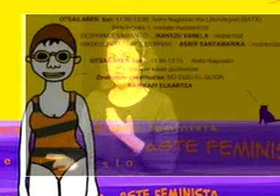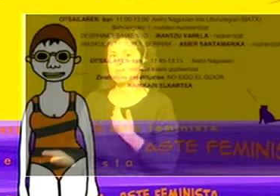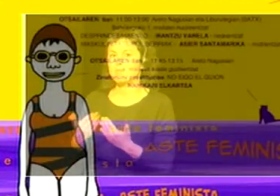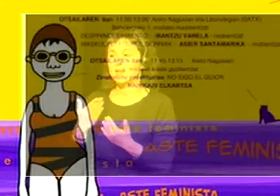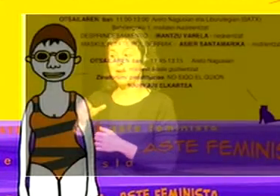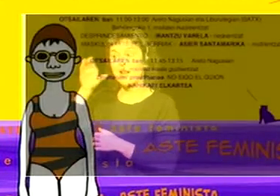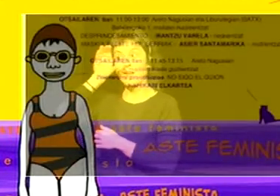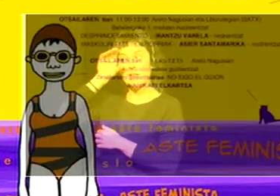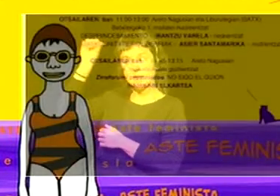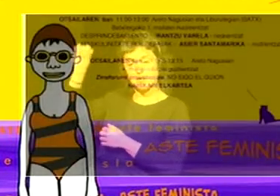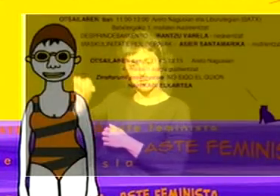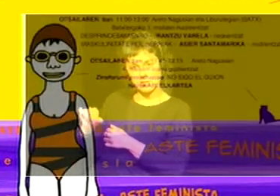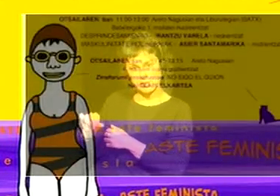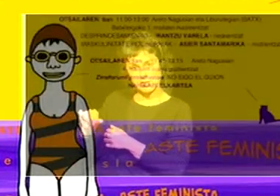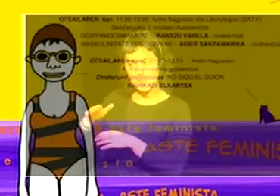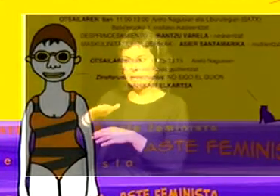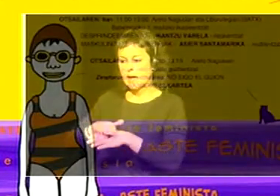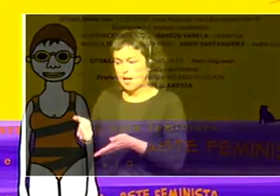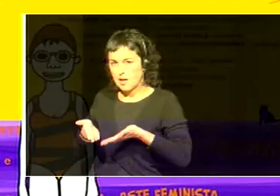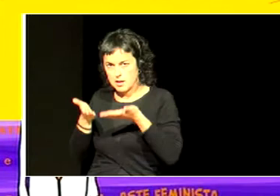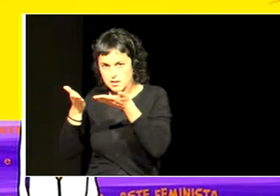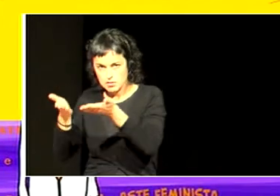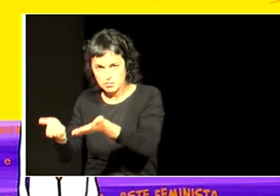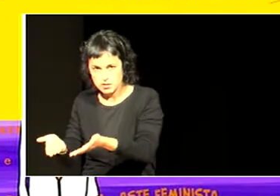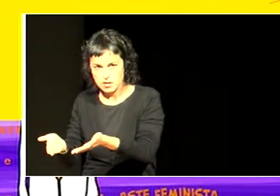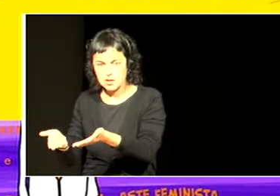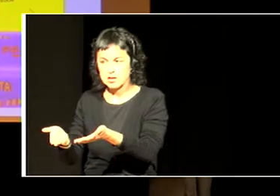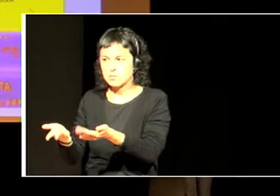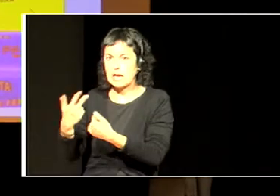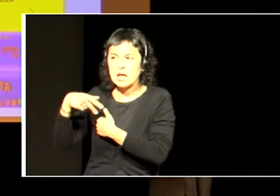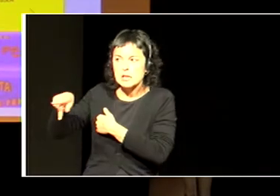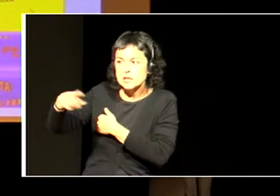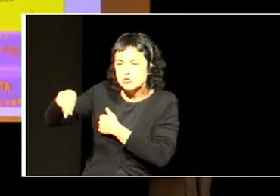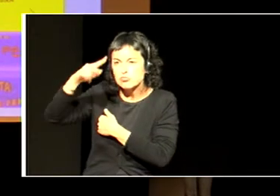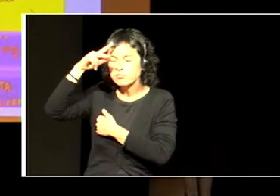entzuteko, laguntzeko, bere kezkak eta